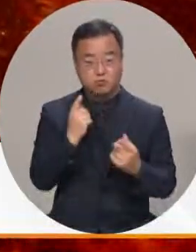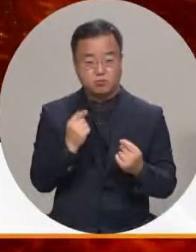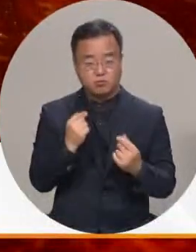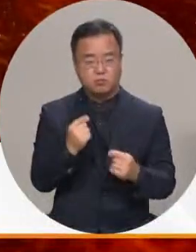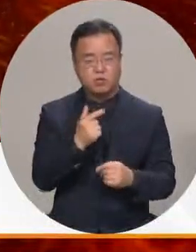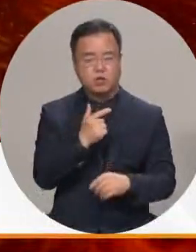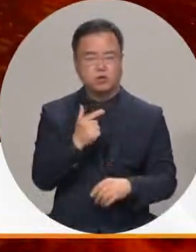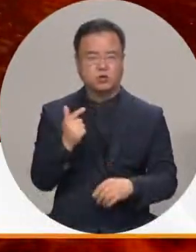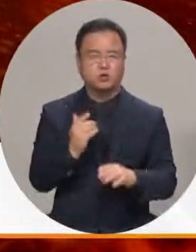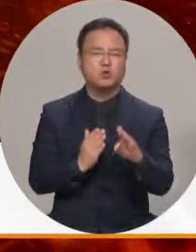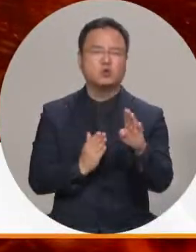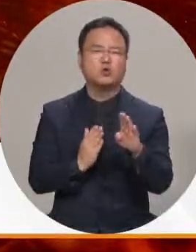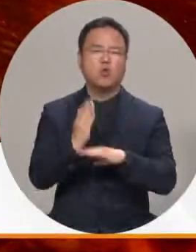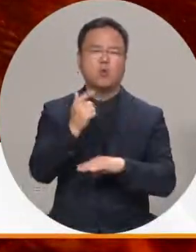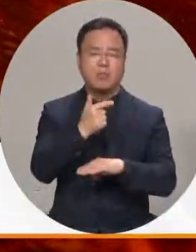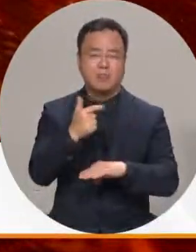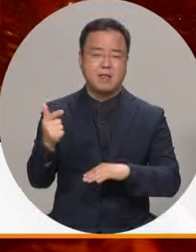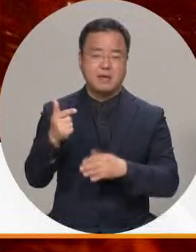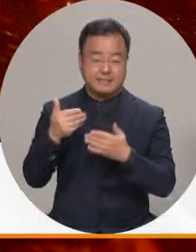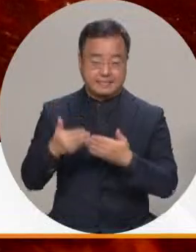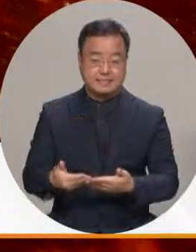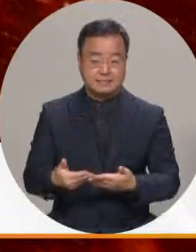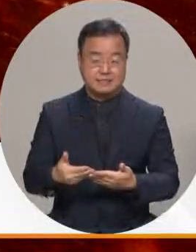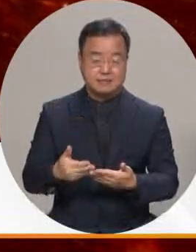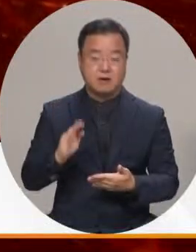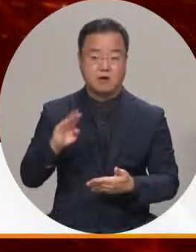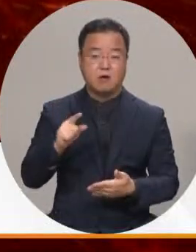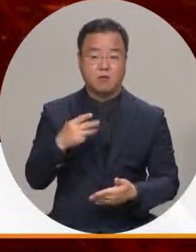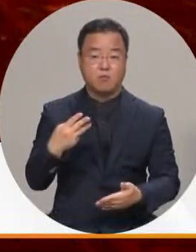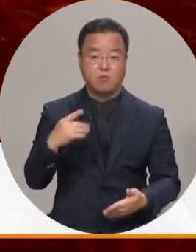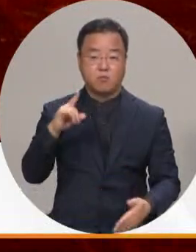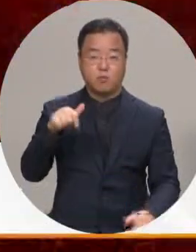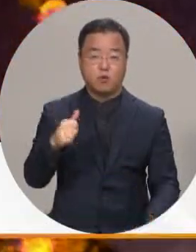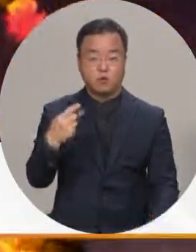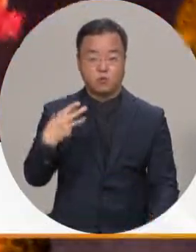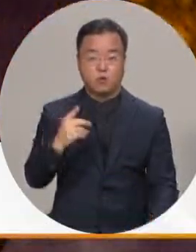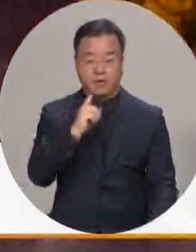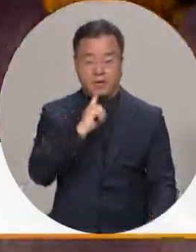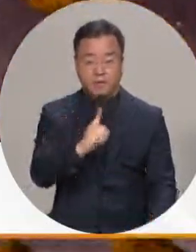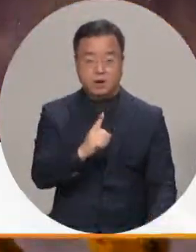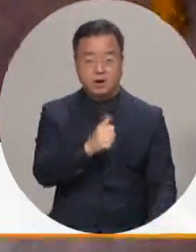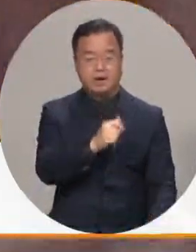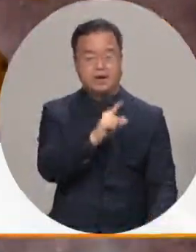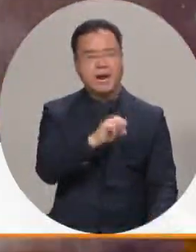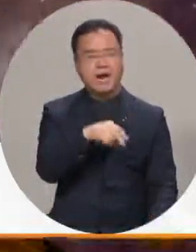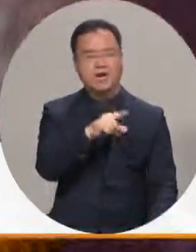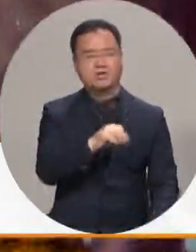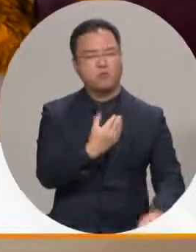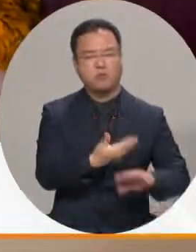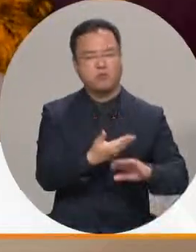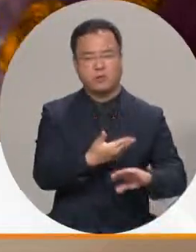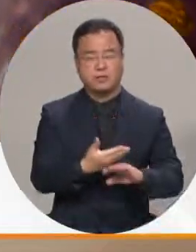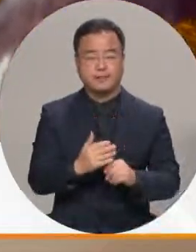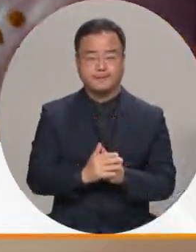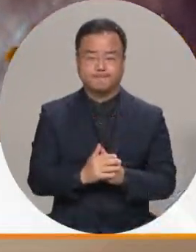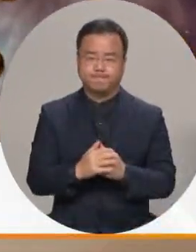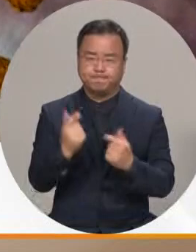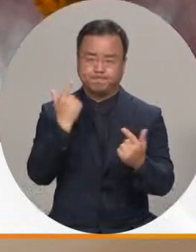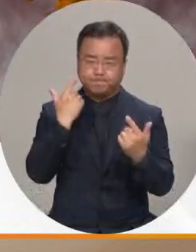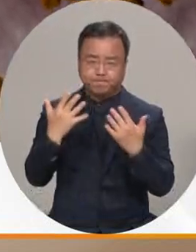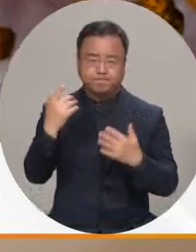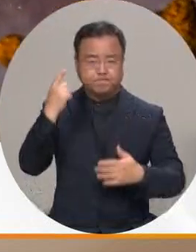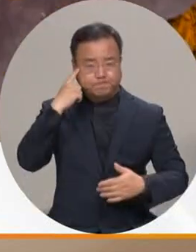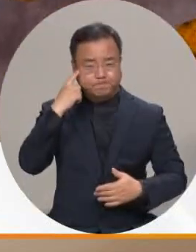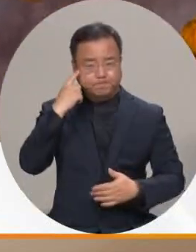질량 블랙홀이라는 이름을 붙쳐서이 항성 질량 블랙홀과 구분하기 있습니다 어 학계는 아직까지도 명확하게